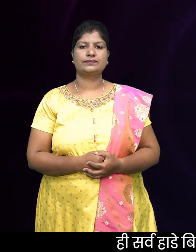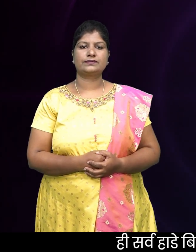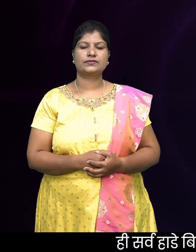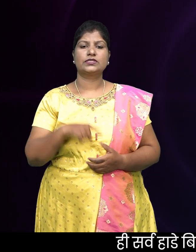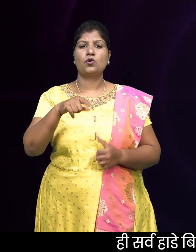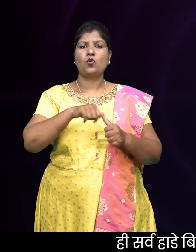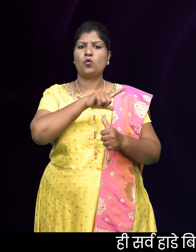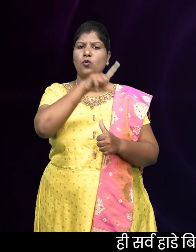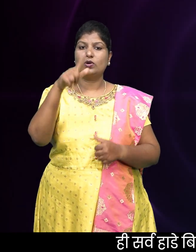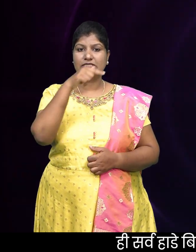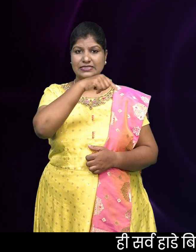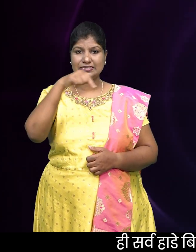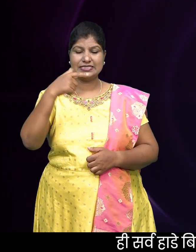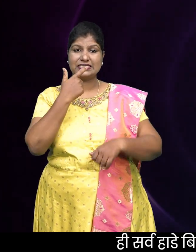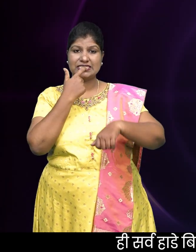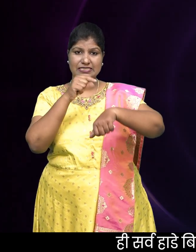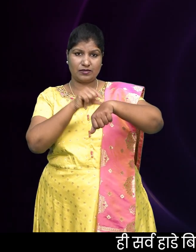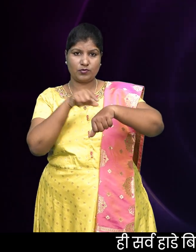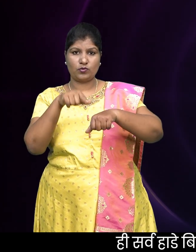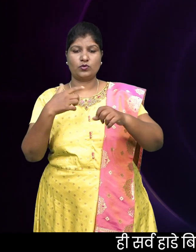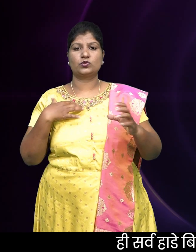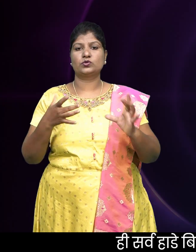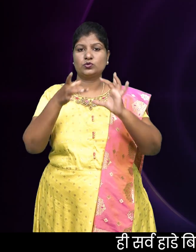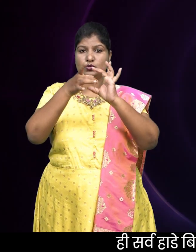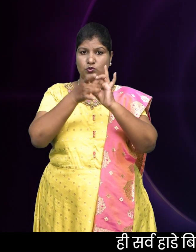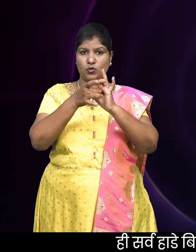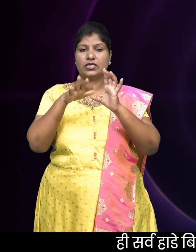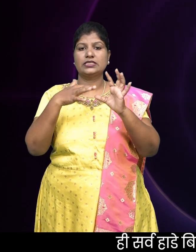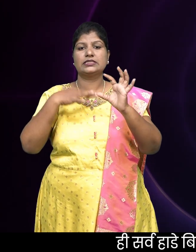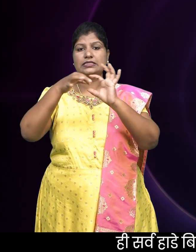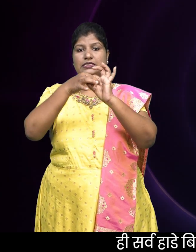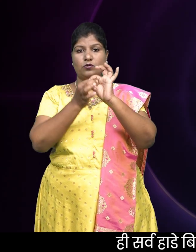ही सर्व हाडे बिजागरांच्या सांध्यांनी जोडलेली असतात,